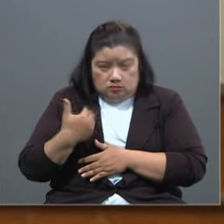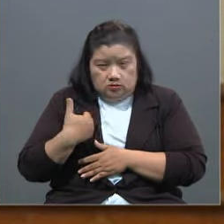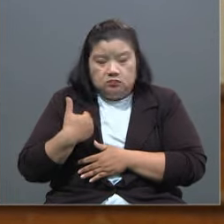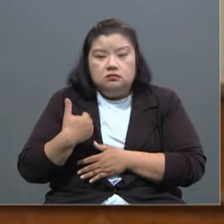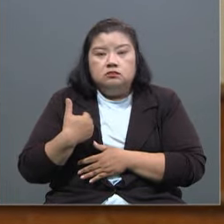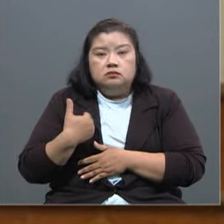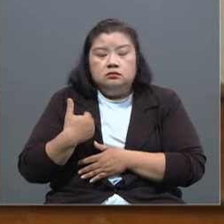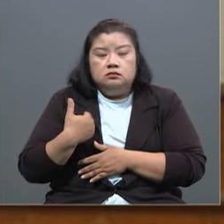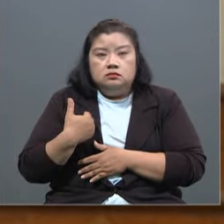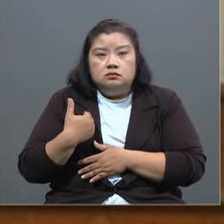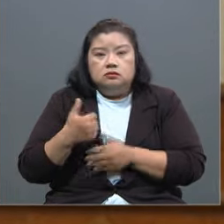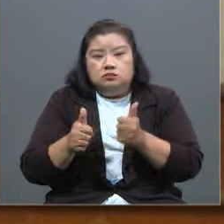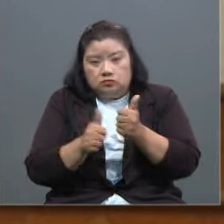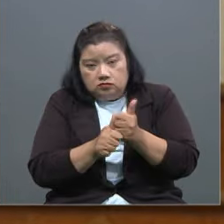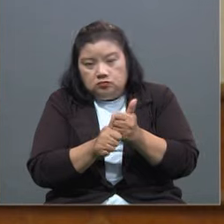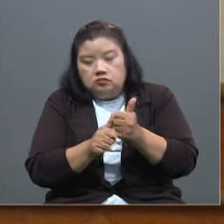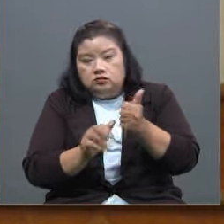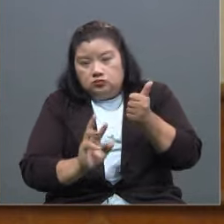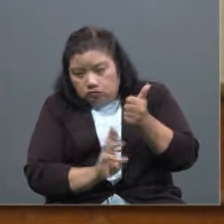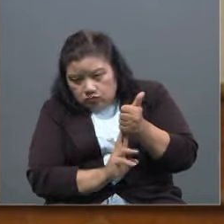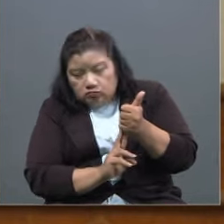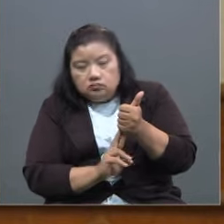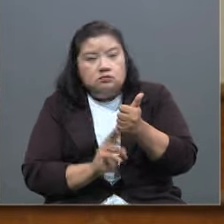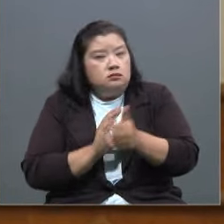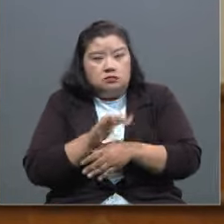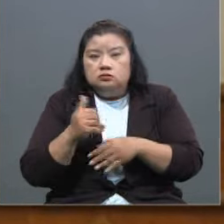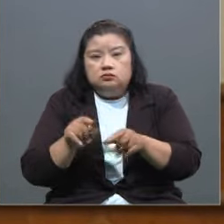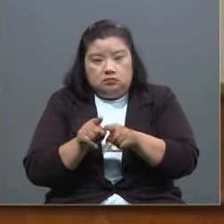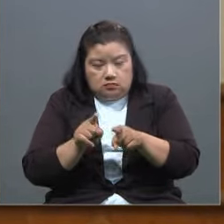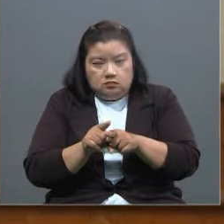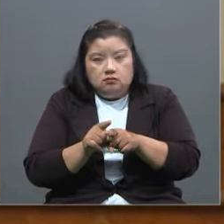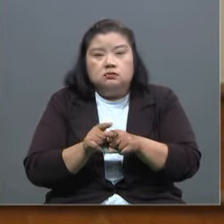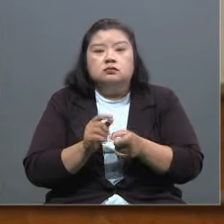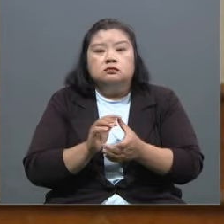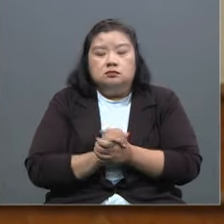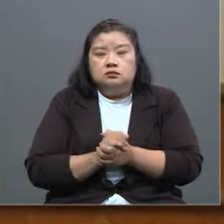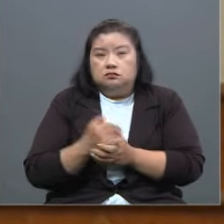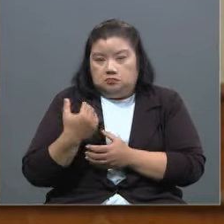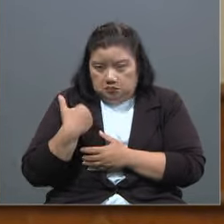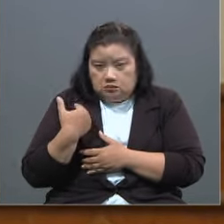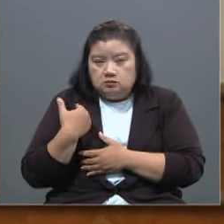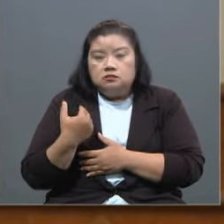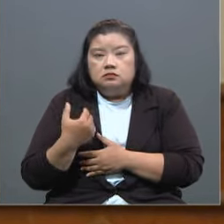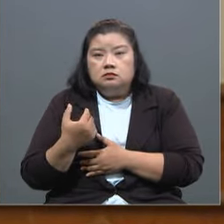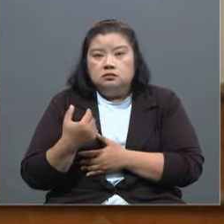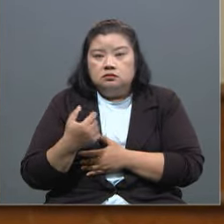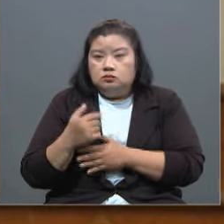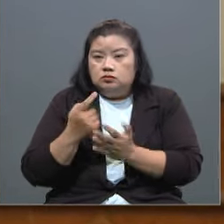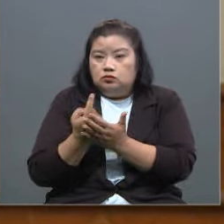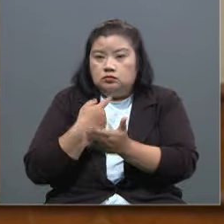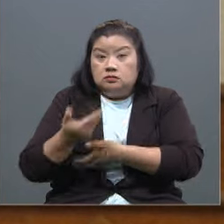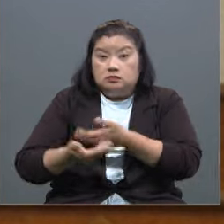ดพ้นด้วยเพราะนายกตั้งผู้แทนทางการค้านายกตั้งพ้นด้